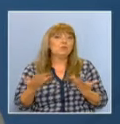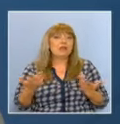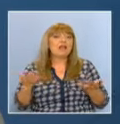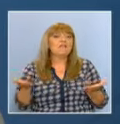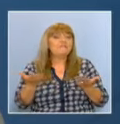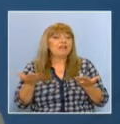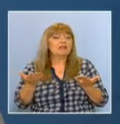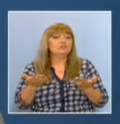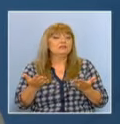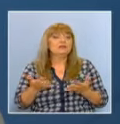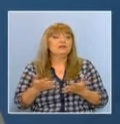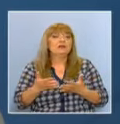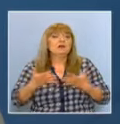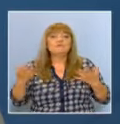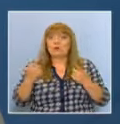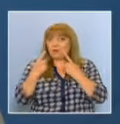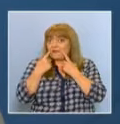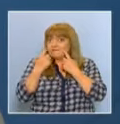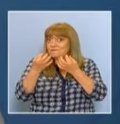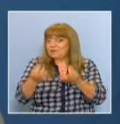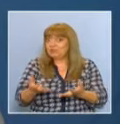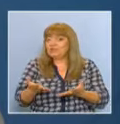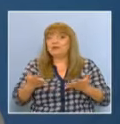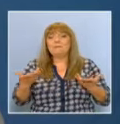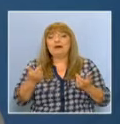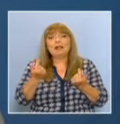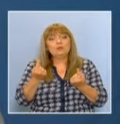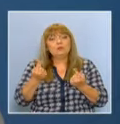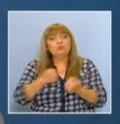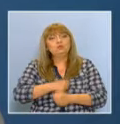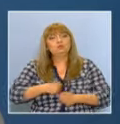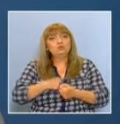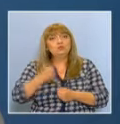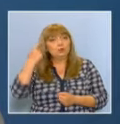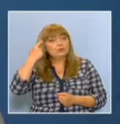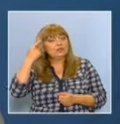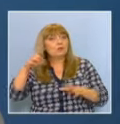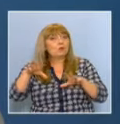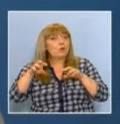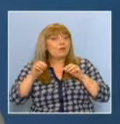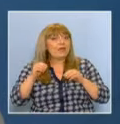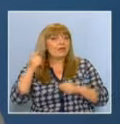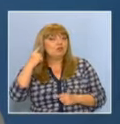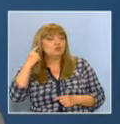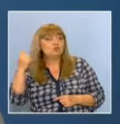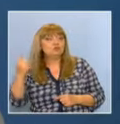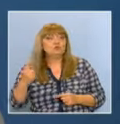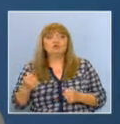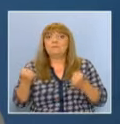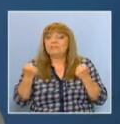начин изключително е впечатляващо, малко трудно да се промее, че ще слушам наживо подобни